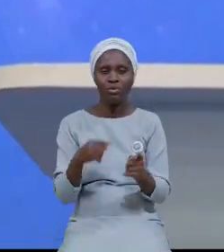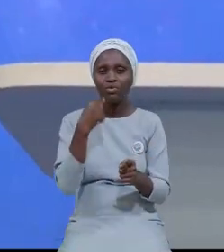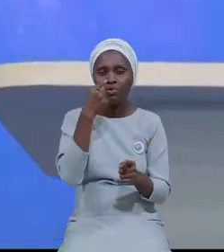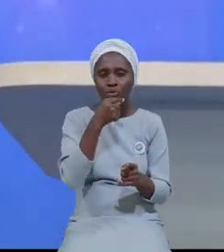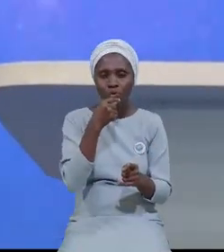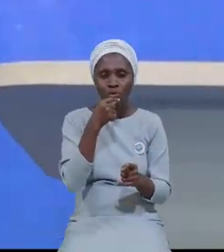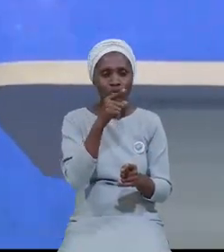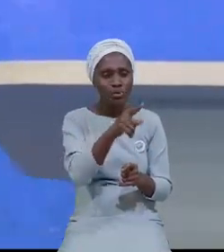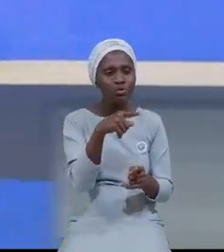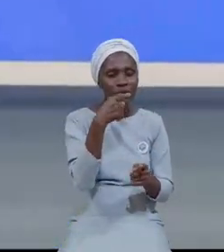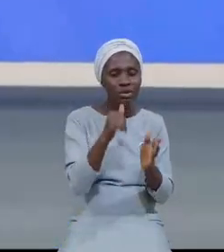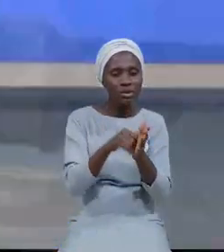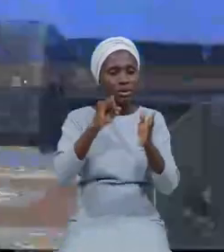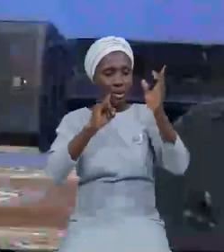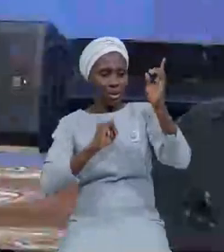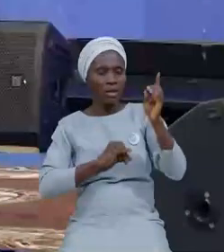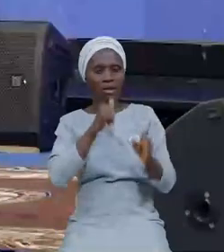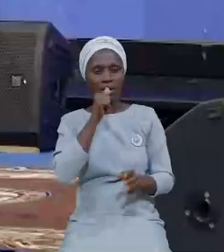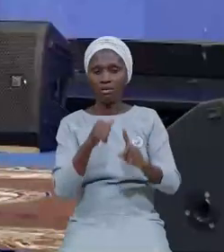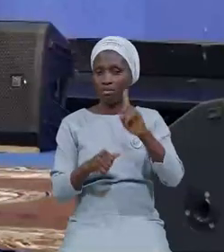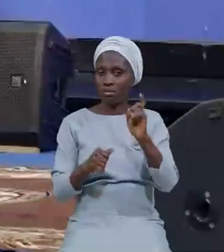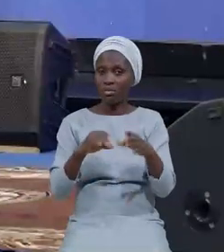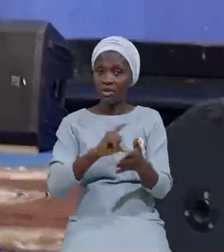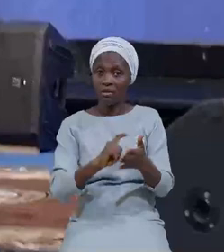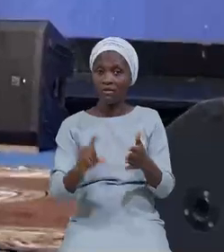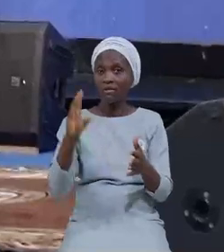16 qui dites-vous que je